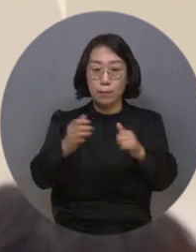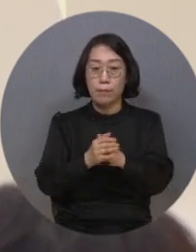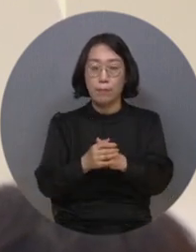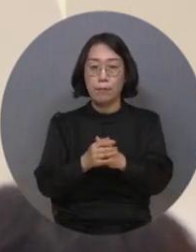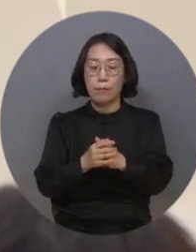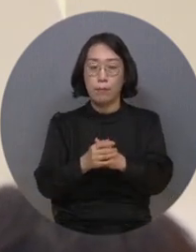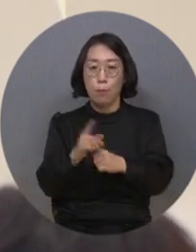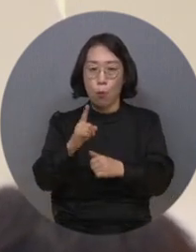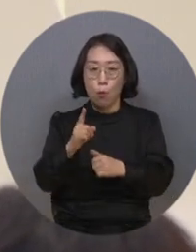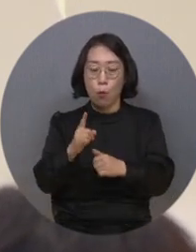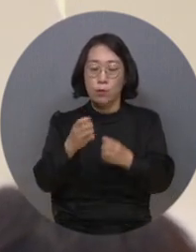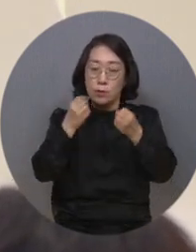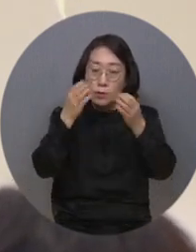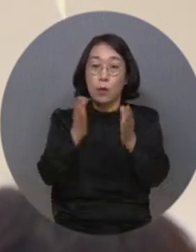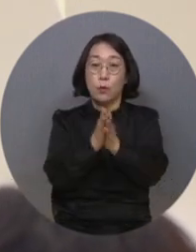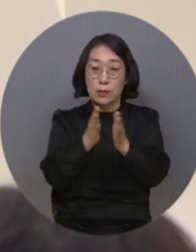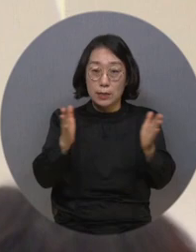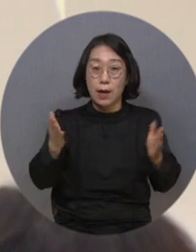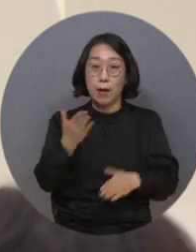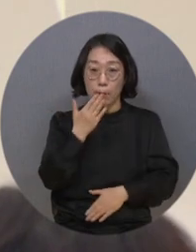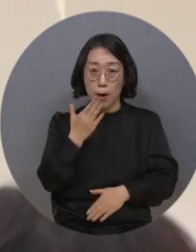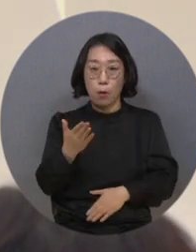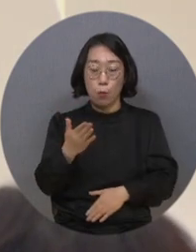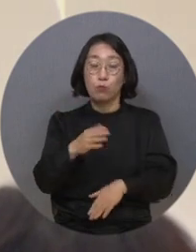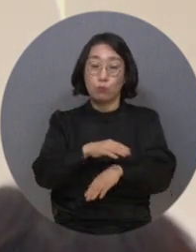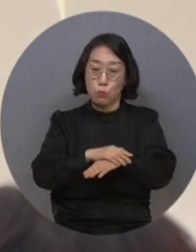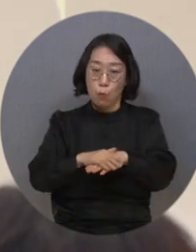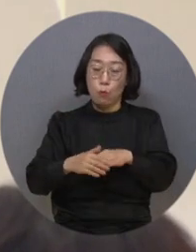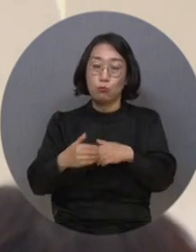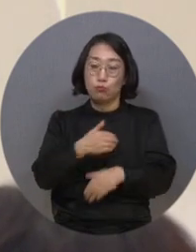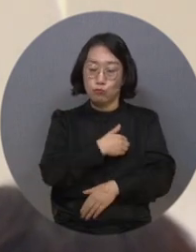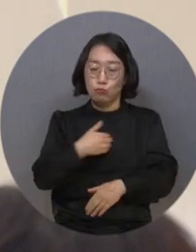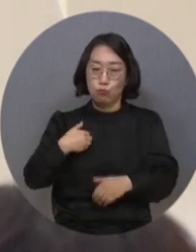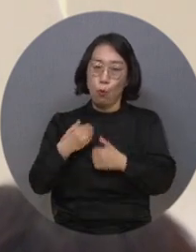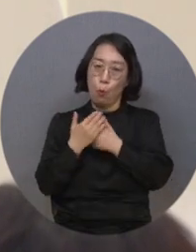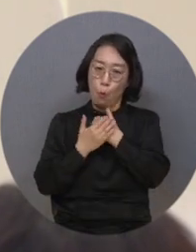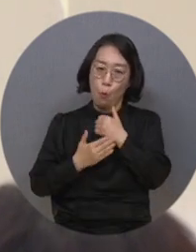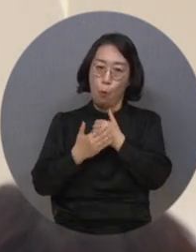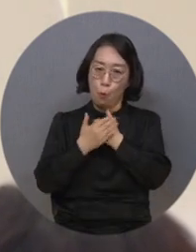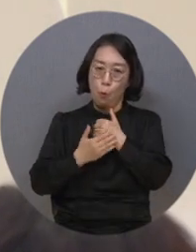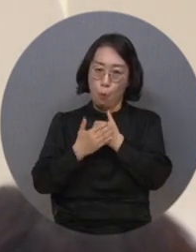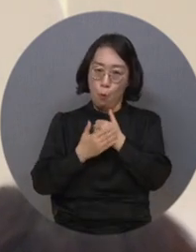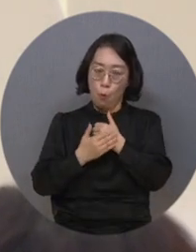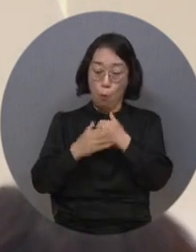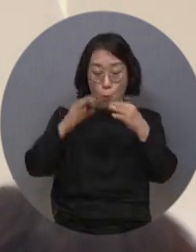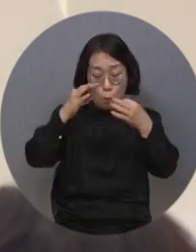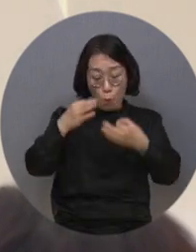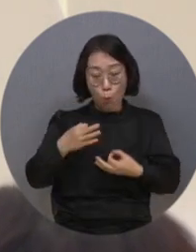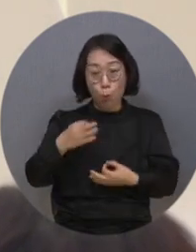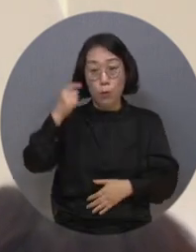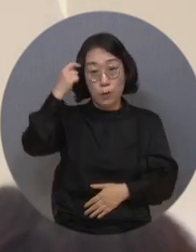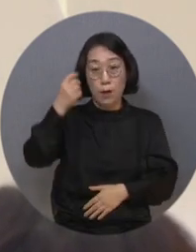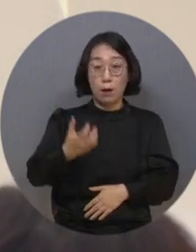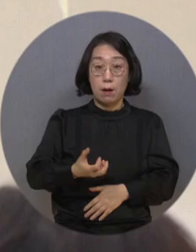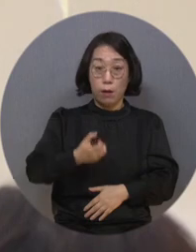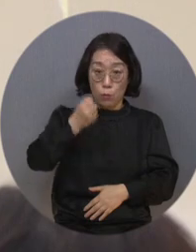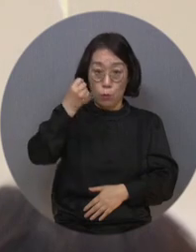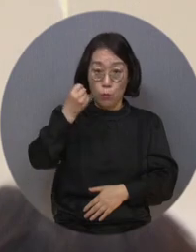수 있도록 위로해주고, 잘하고 있다, 긍정적인 에너지를 채워주면서 할 수